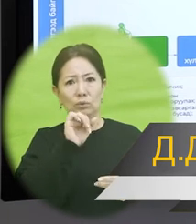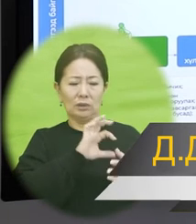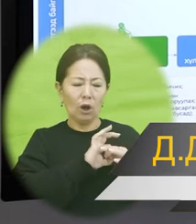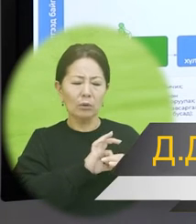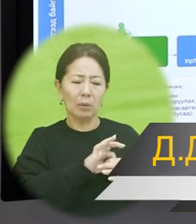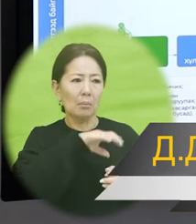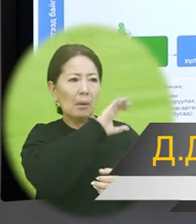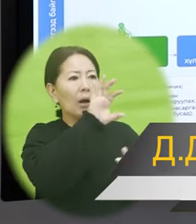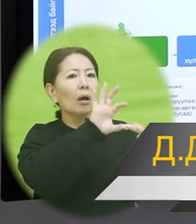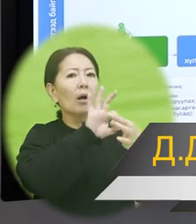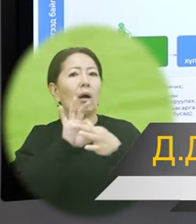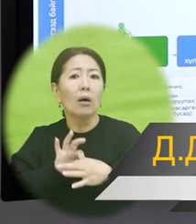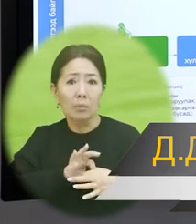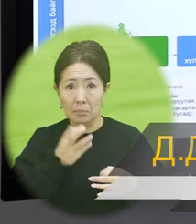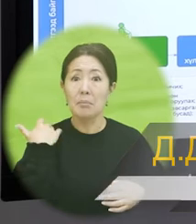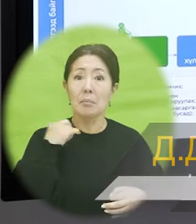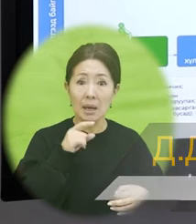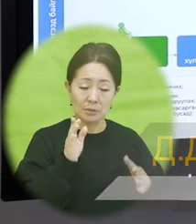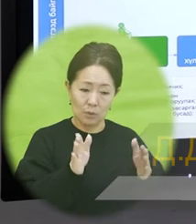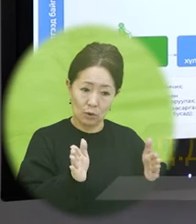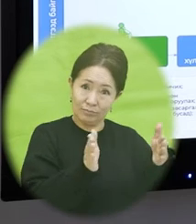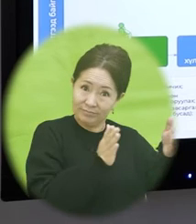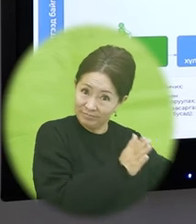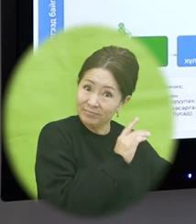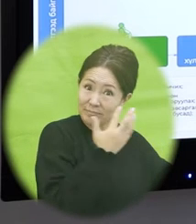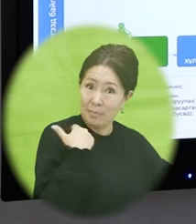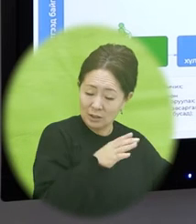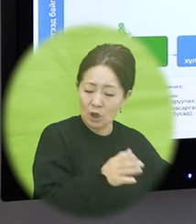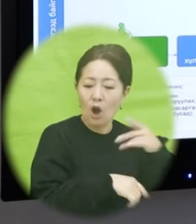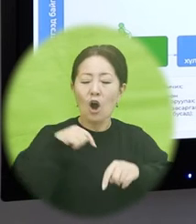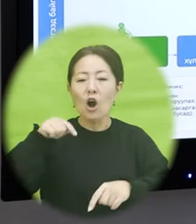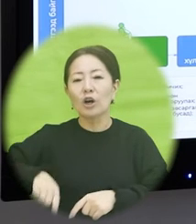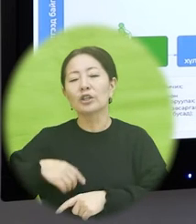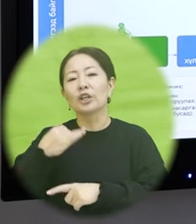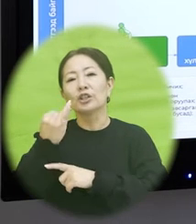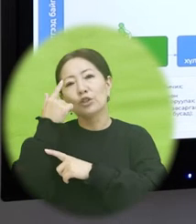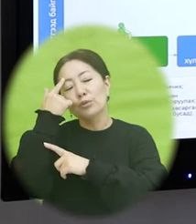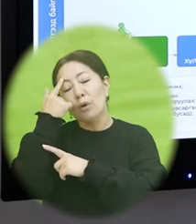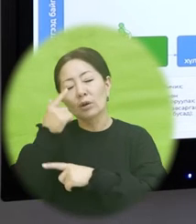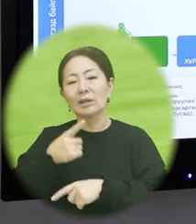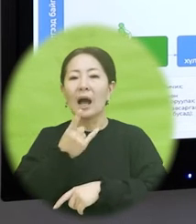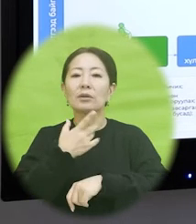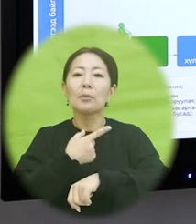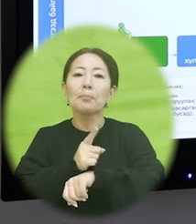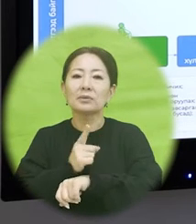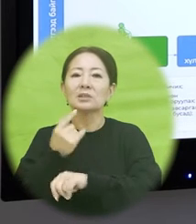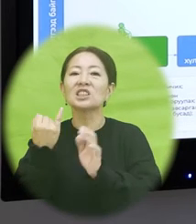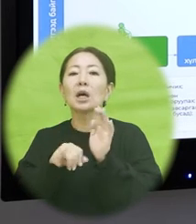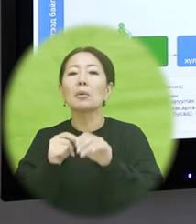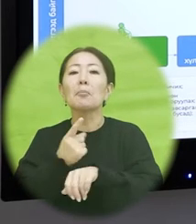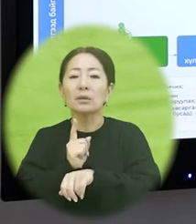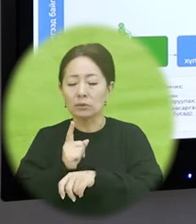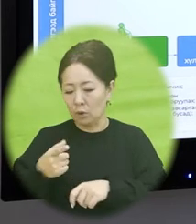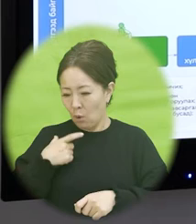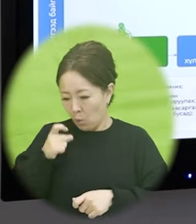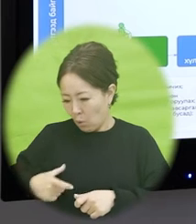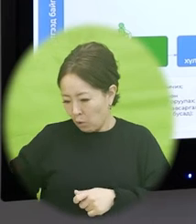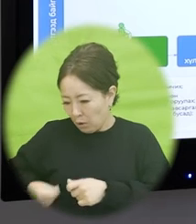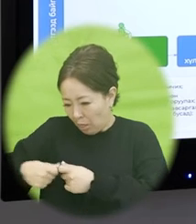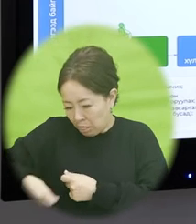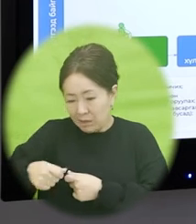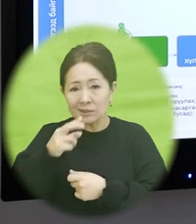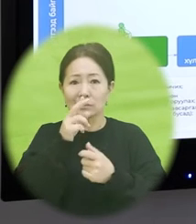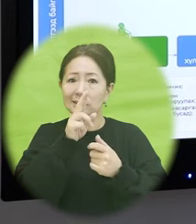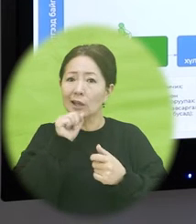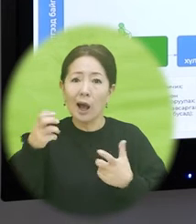руу. За тэгвэл ийм Монгол системийн хувьд бол за 15-аас 60 минут хэрэглэнэ. Зардал байхгүй, ямар нэгэн цаас